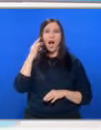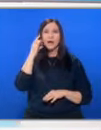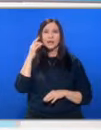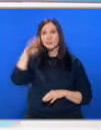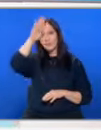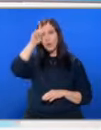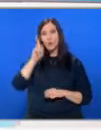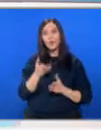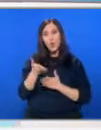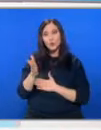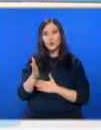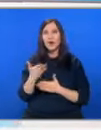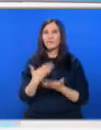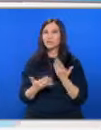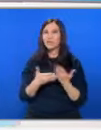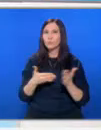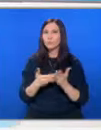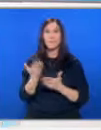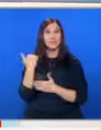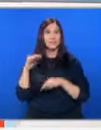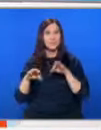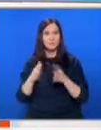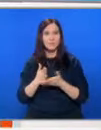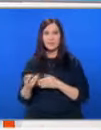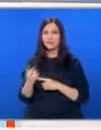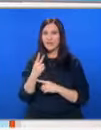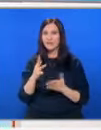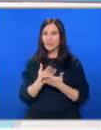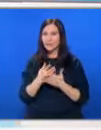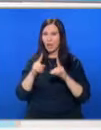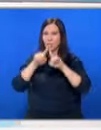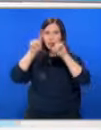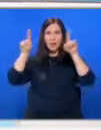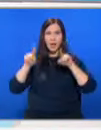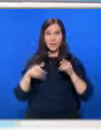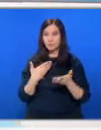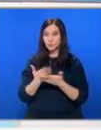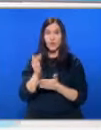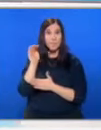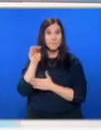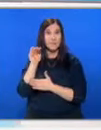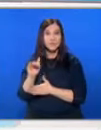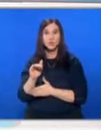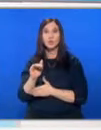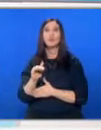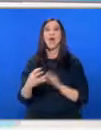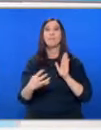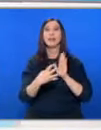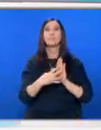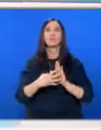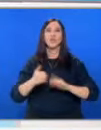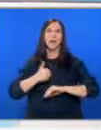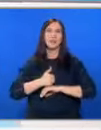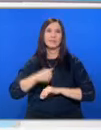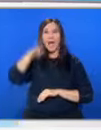на опозицията на предишните избори през 2019 година. На карта е поставено и бъдещето на емблематичния кмет на Истанбул,